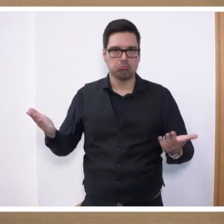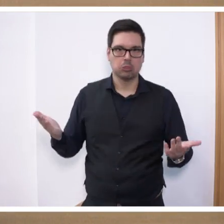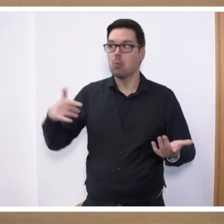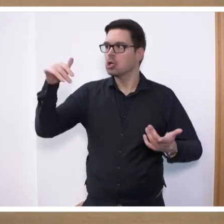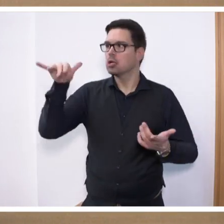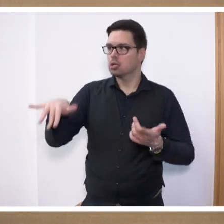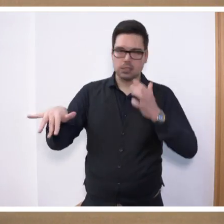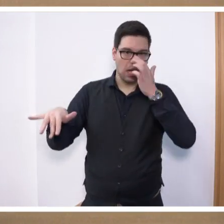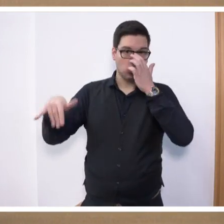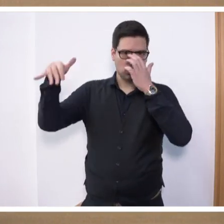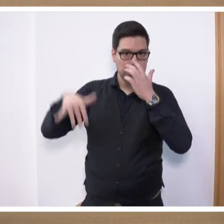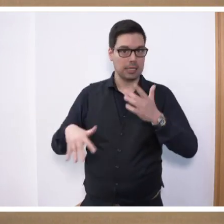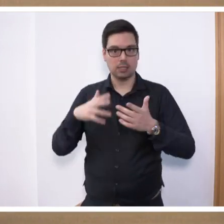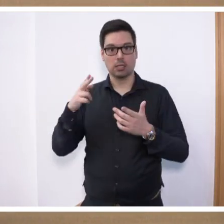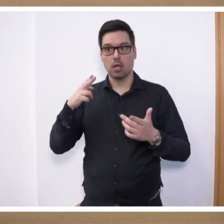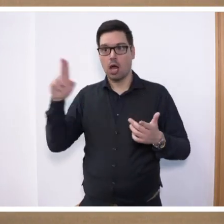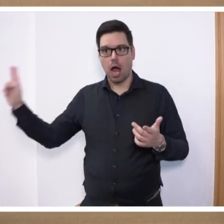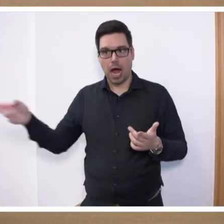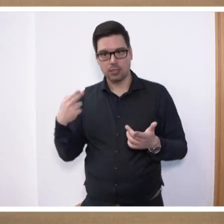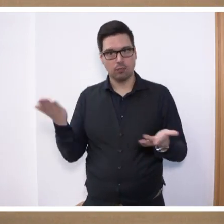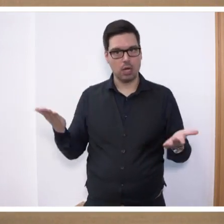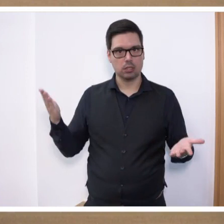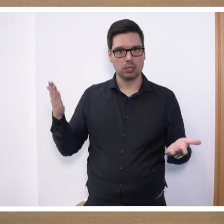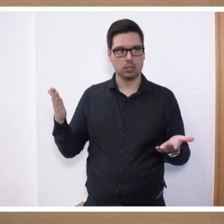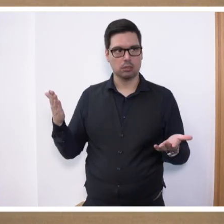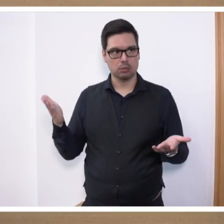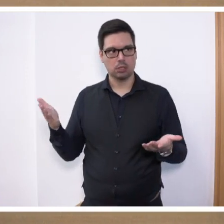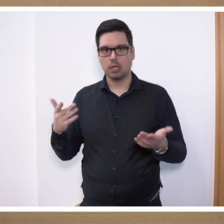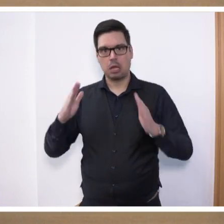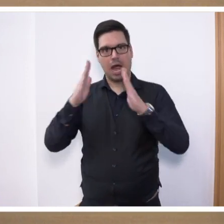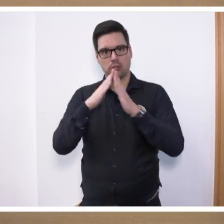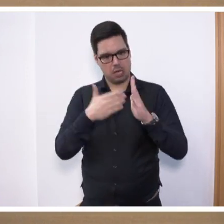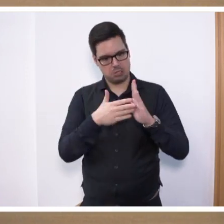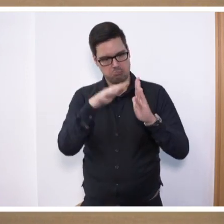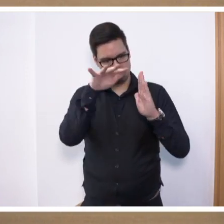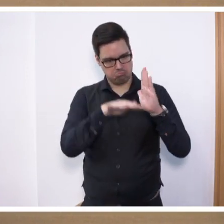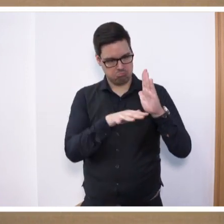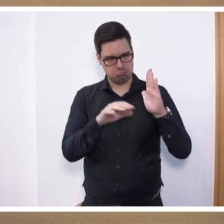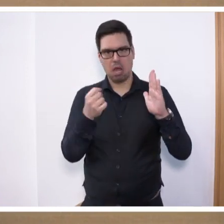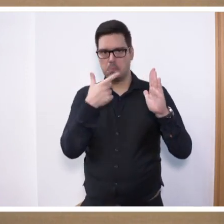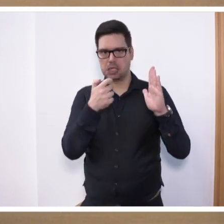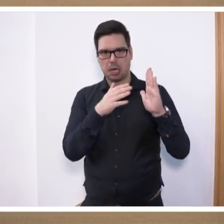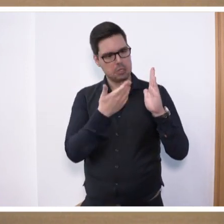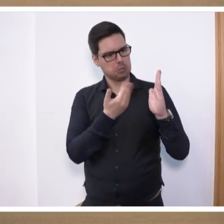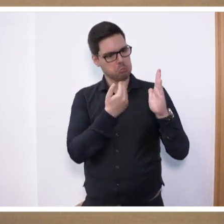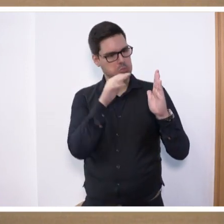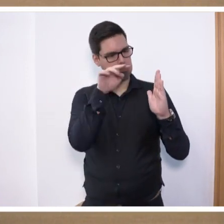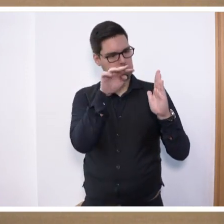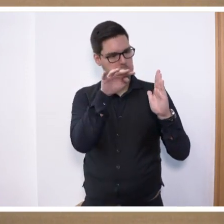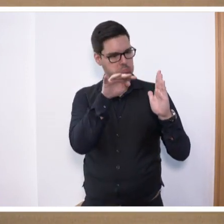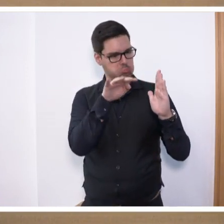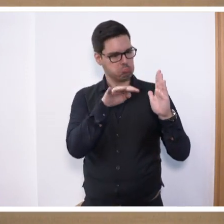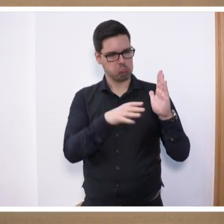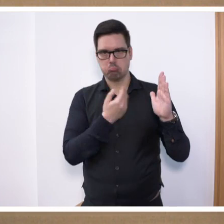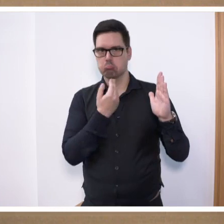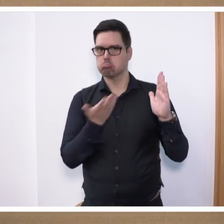und er kann ja jetzt diese Antwort nochmal geben. Also ich habe im Haushalt keine Stelle gefunden, wo ich gesehen hätte, hier wird